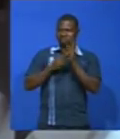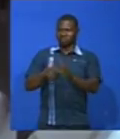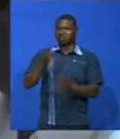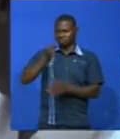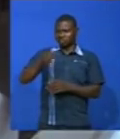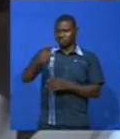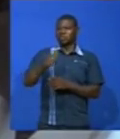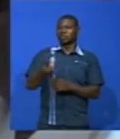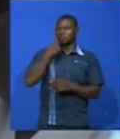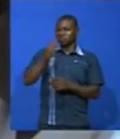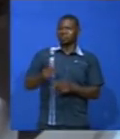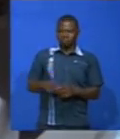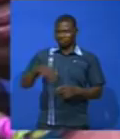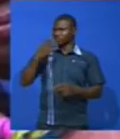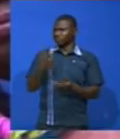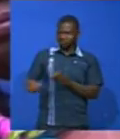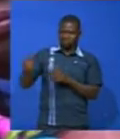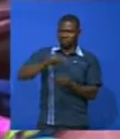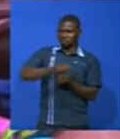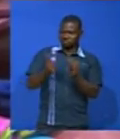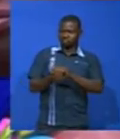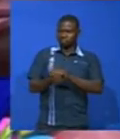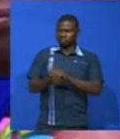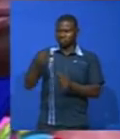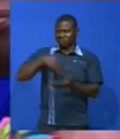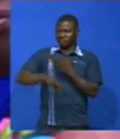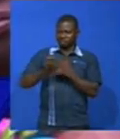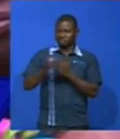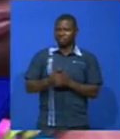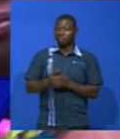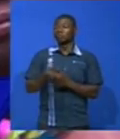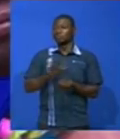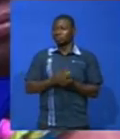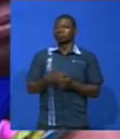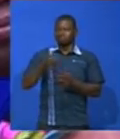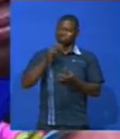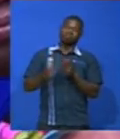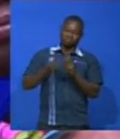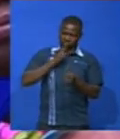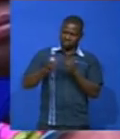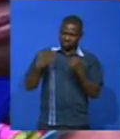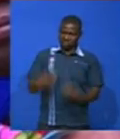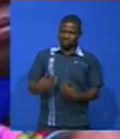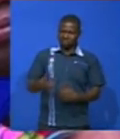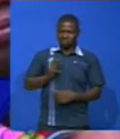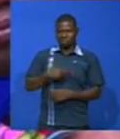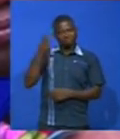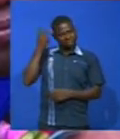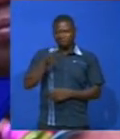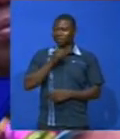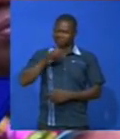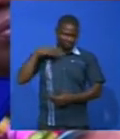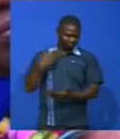pour inverser la tendance. Dans le contexte actuel, nous avons pensé que c'est bien de questionner